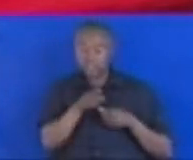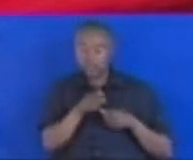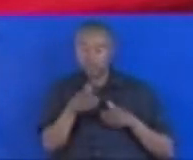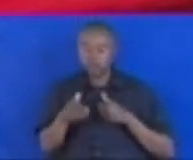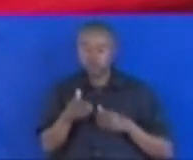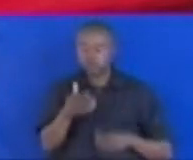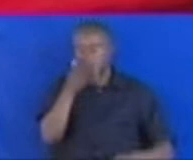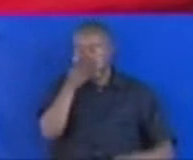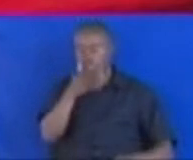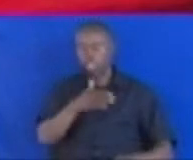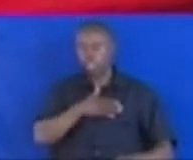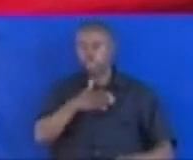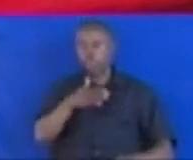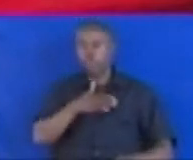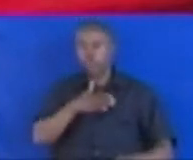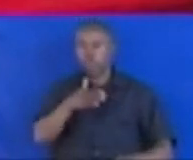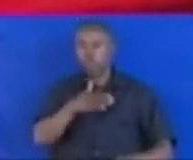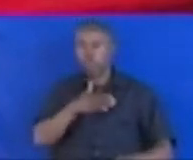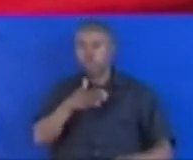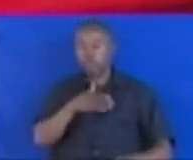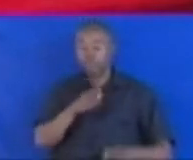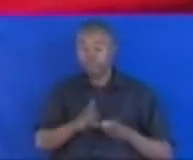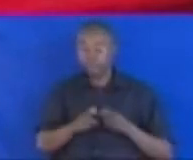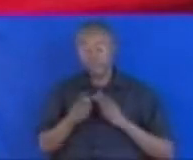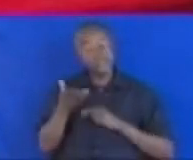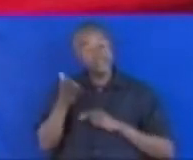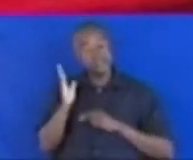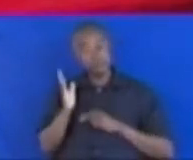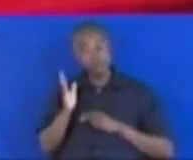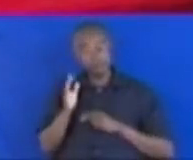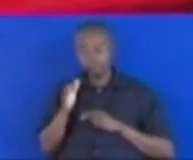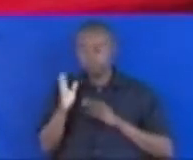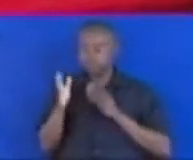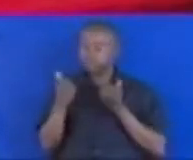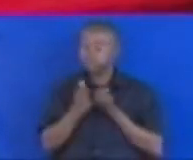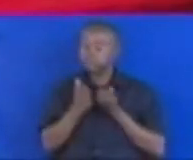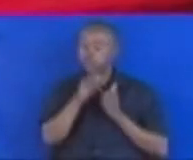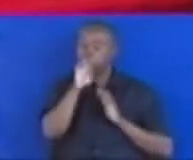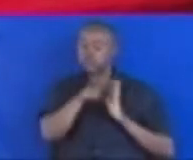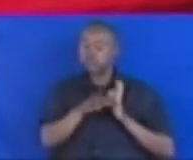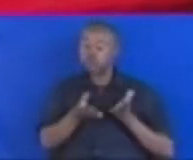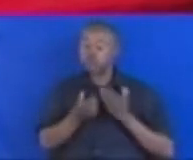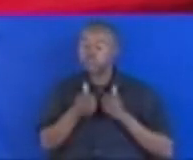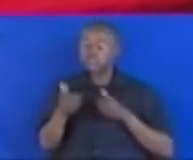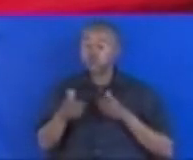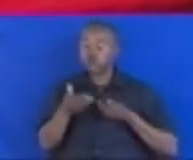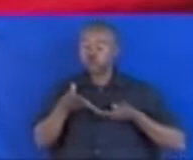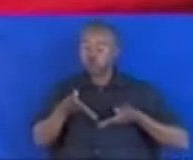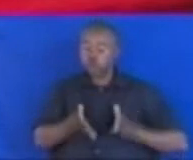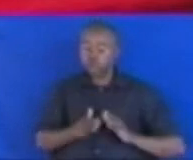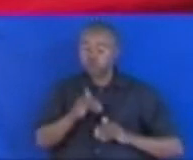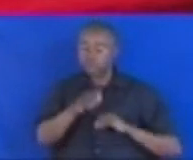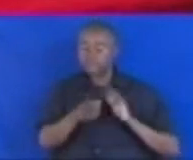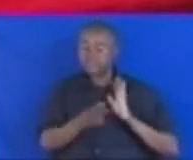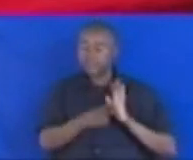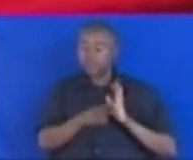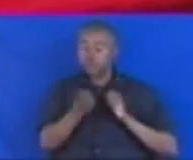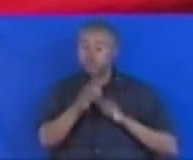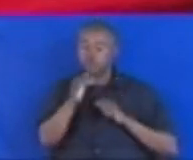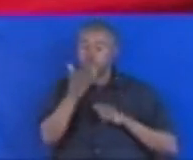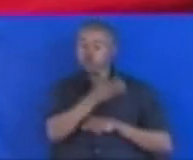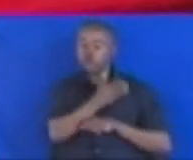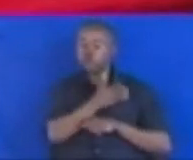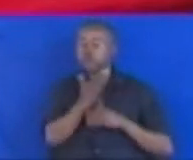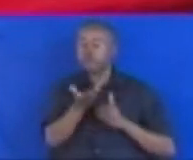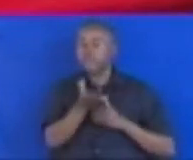kupumua; pili, serikali iweke utaratibu utakaoweza uwezesha watoto njiti kupata huduma ya bima kwa